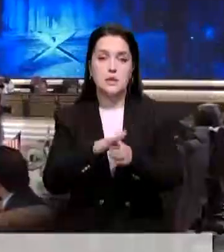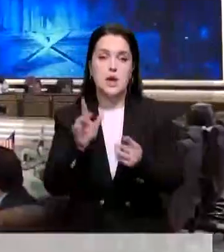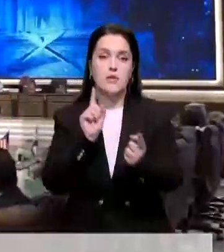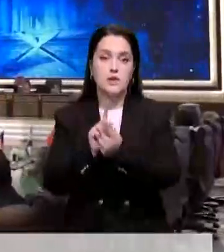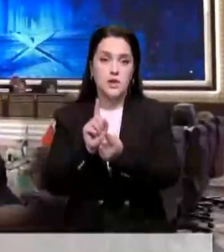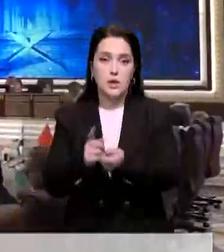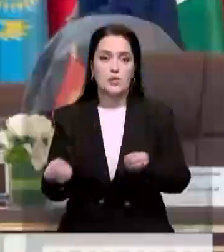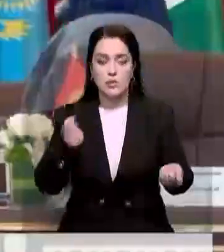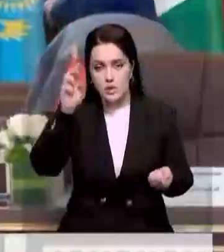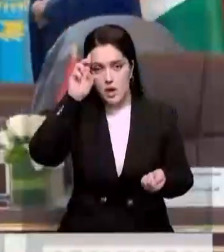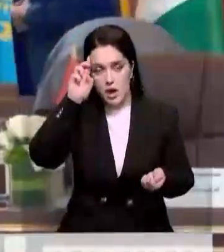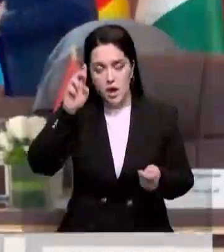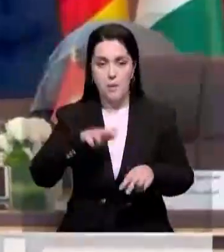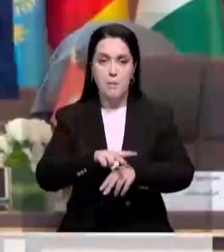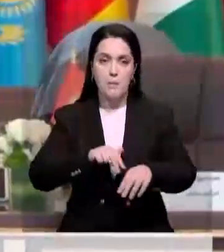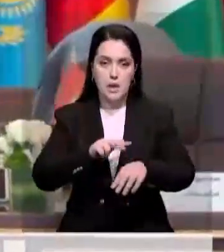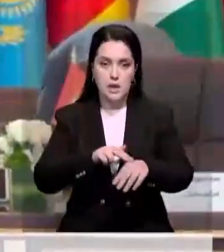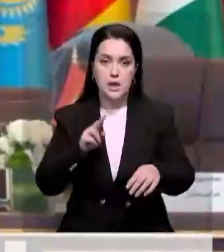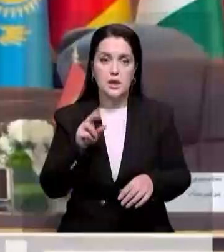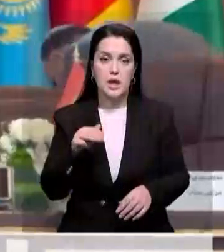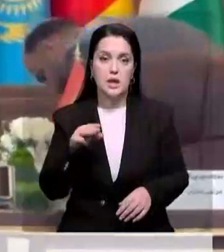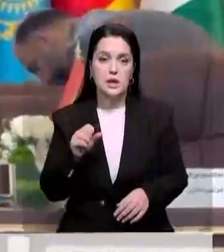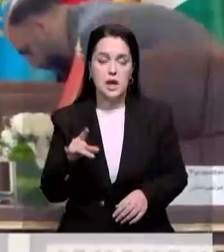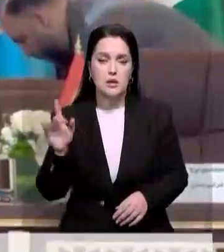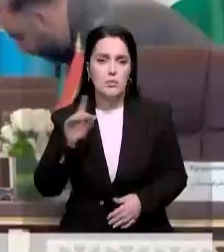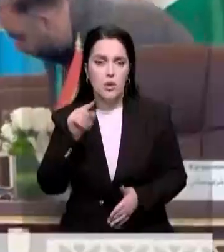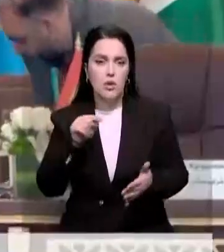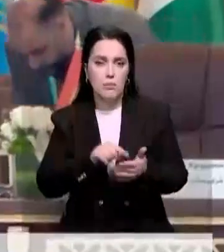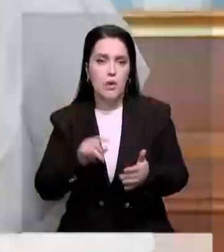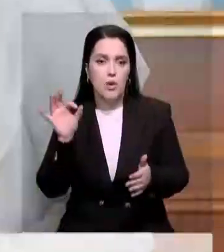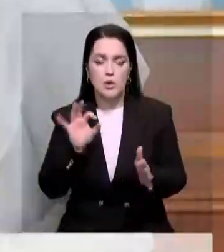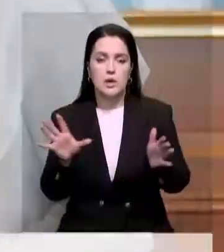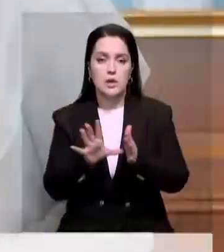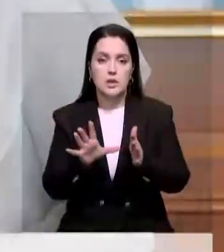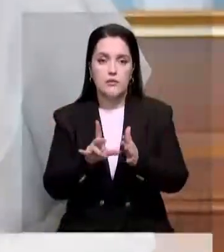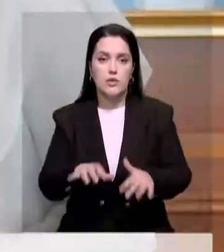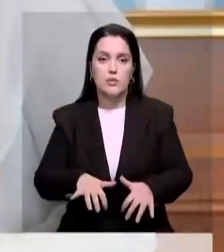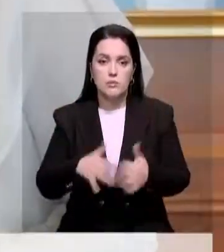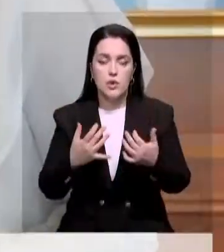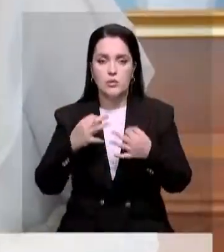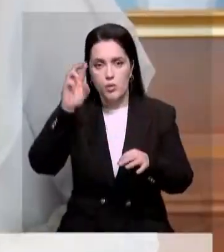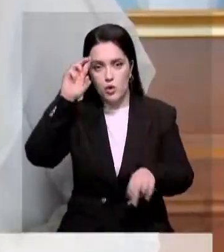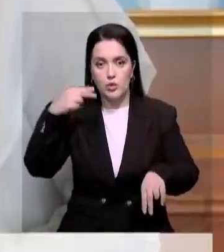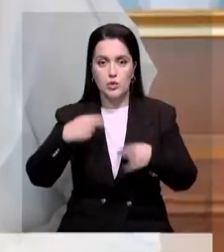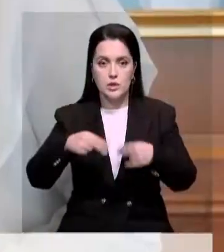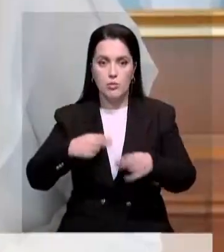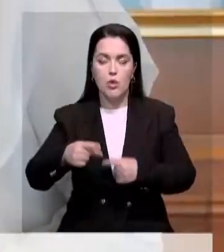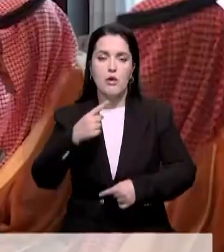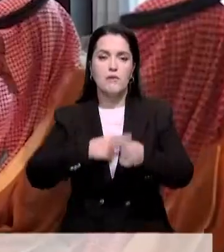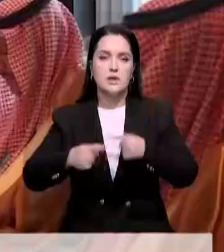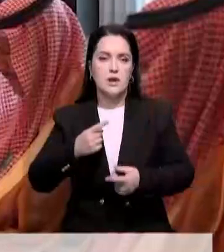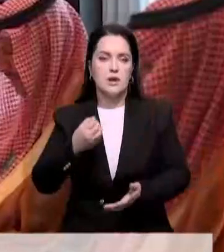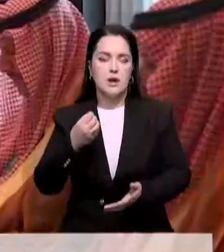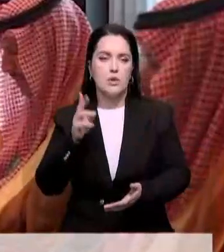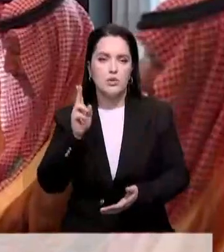ряд встреч с руководителями государственных и правоохранительных органов катера они поднимали вопросы цифровизации и прозрачности госзакупок